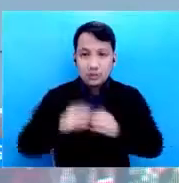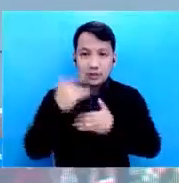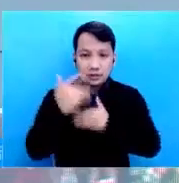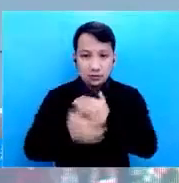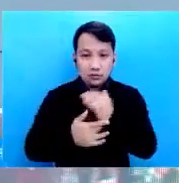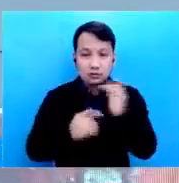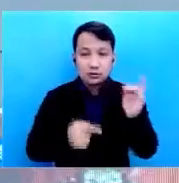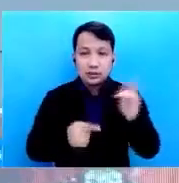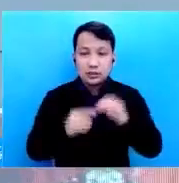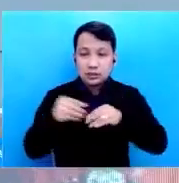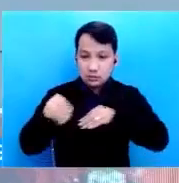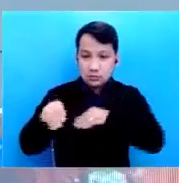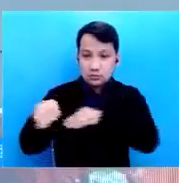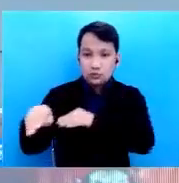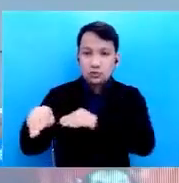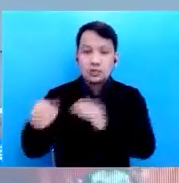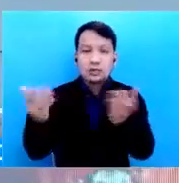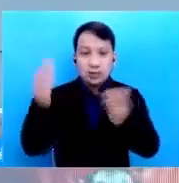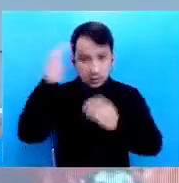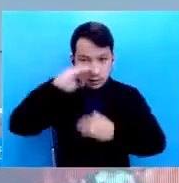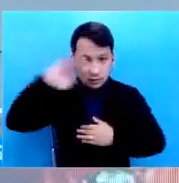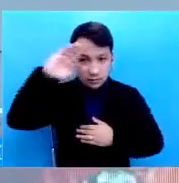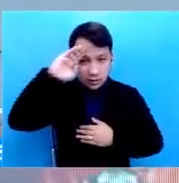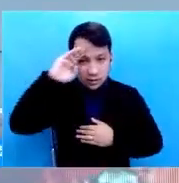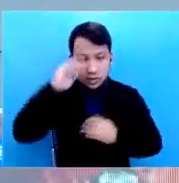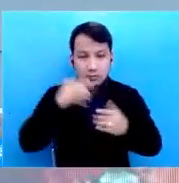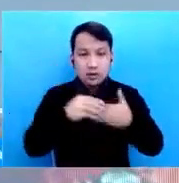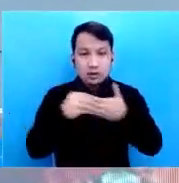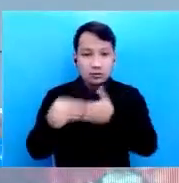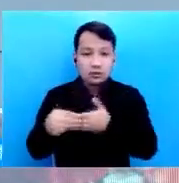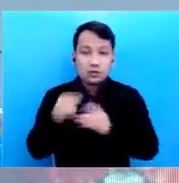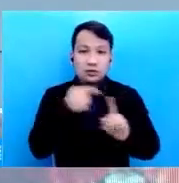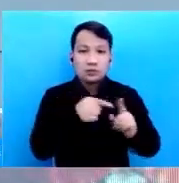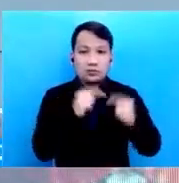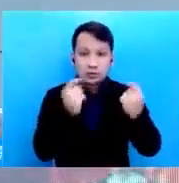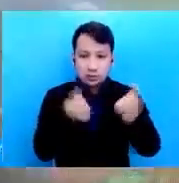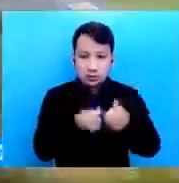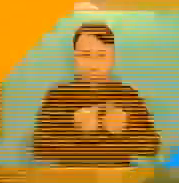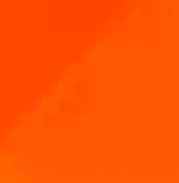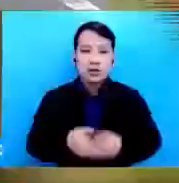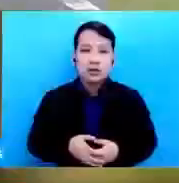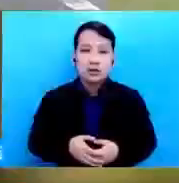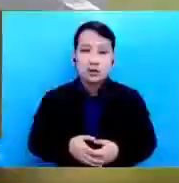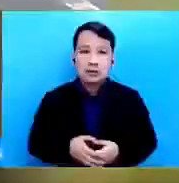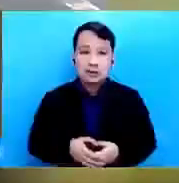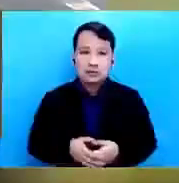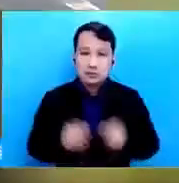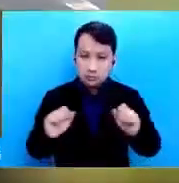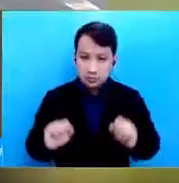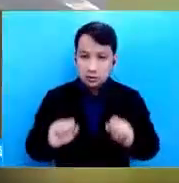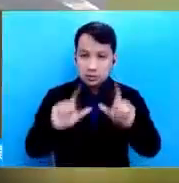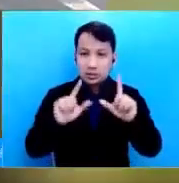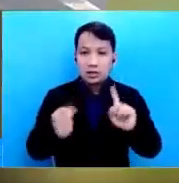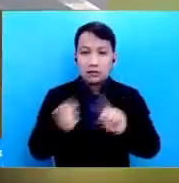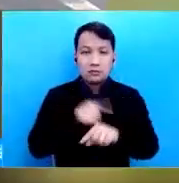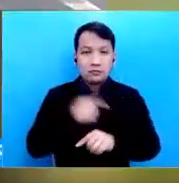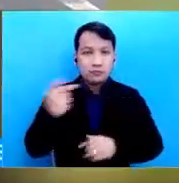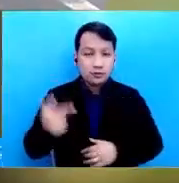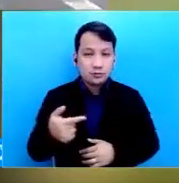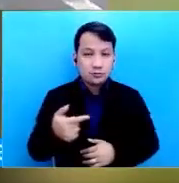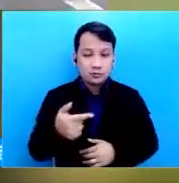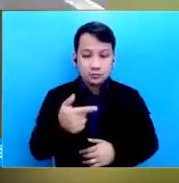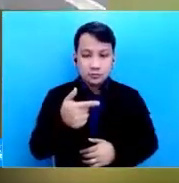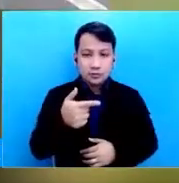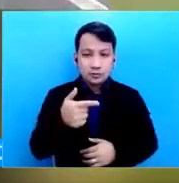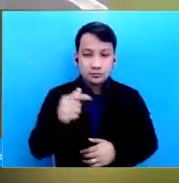si Marcos Jr. sa Cavite na pinamumunuan ng kanyang mga kaalyado. At live mula sa General Trias sa Cavite,